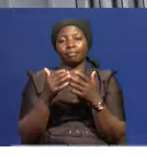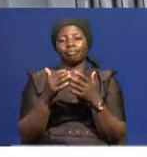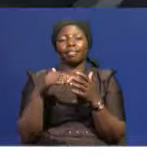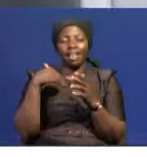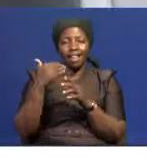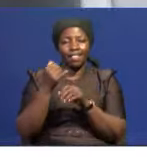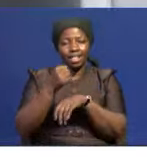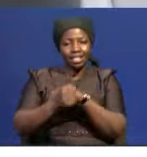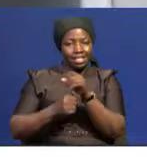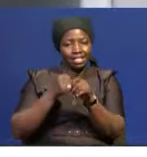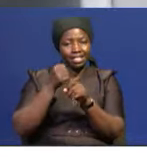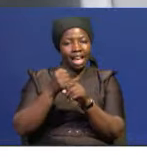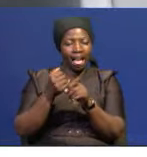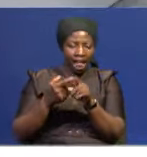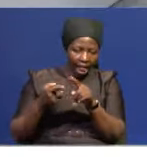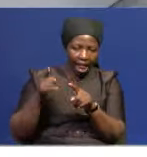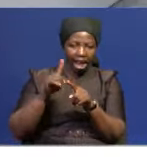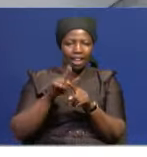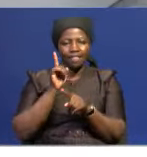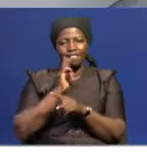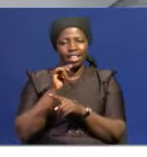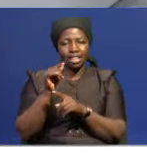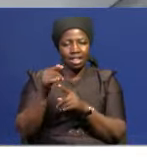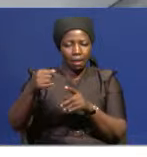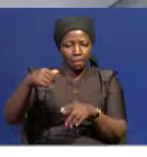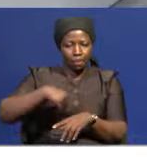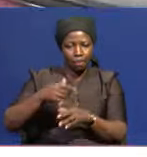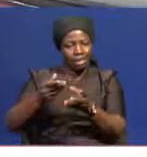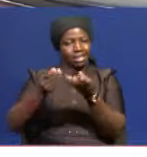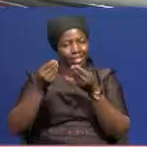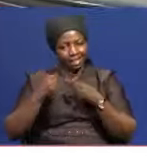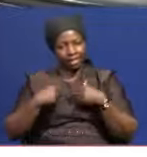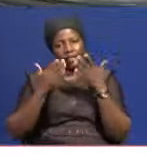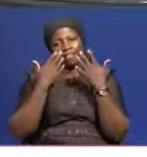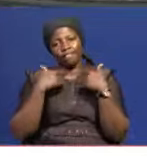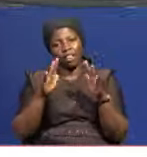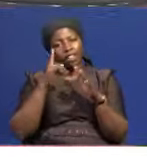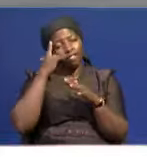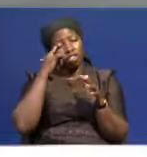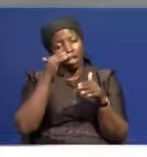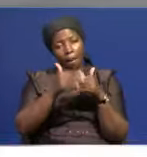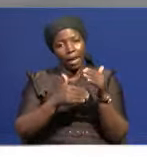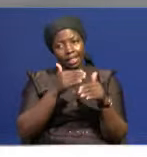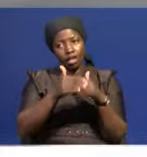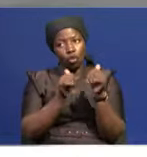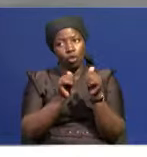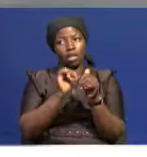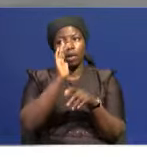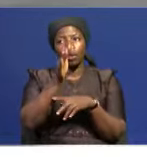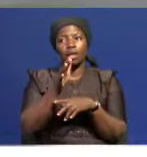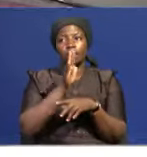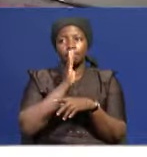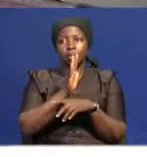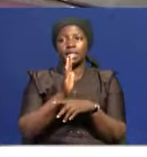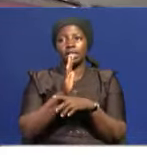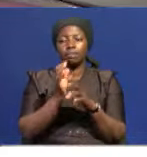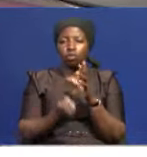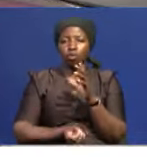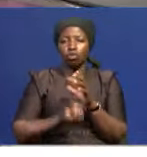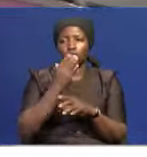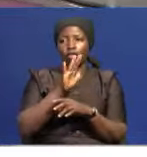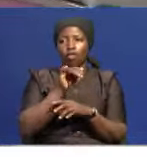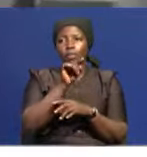yamejaa na malipo tayari yamepokelewa kwa ajili ya vitambaa vitakavyozalishwa na mashine